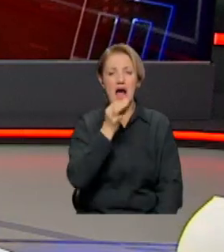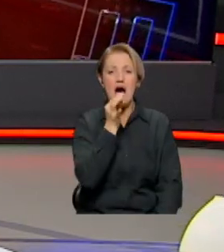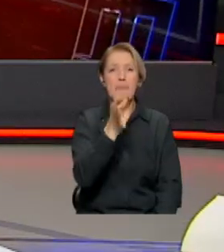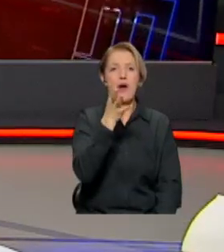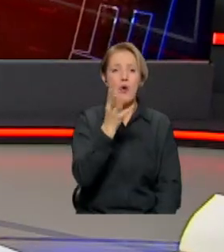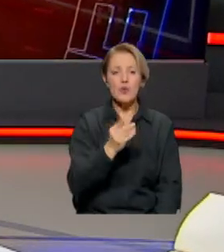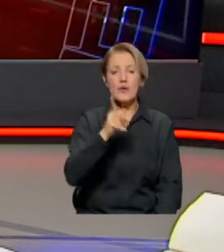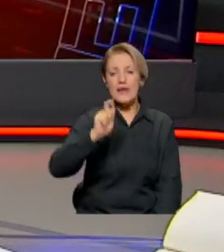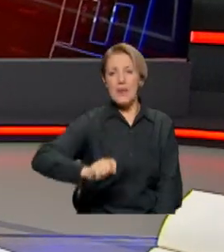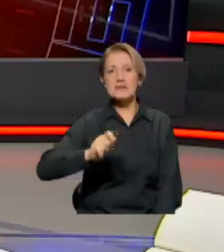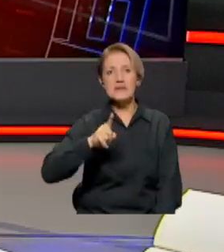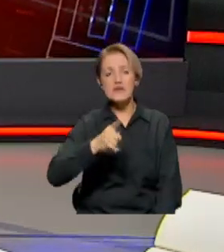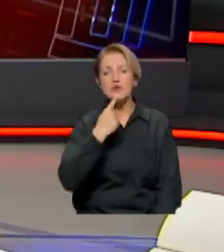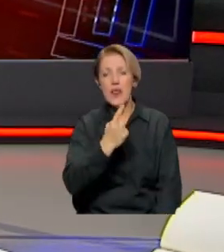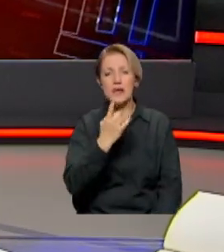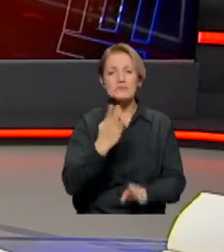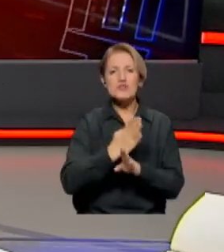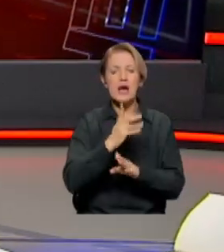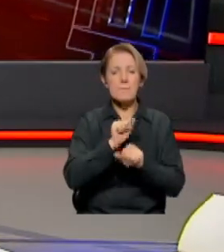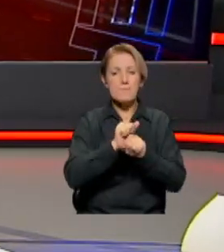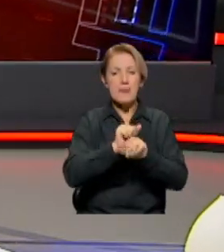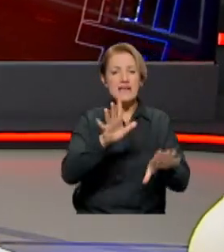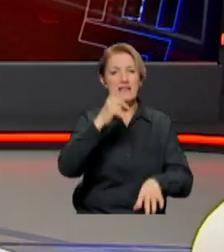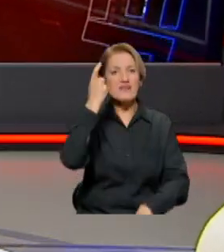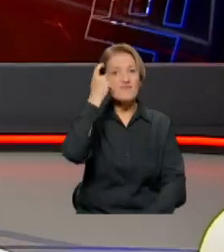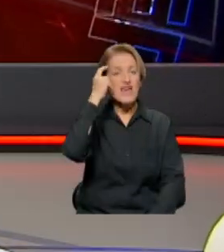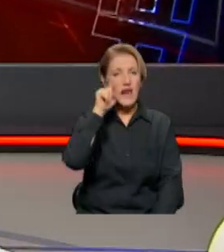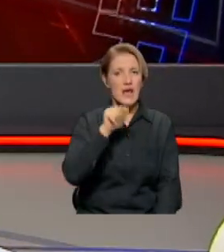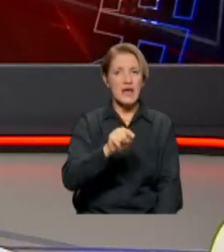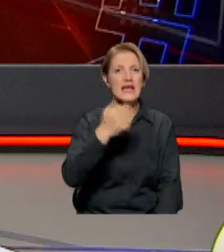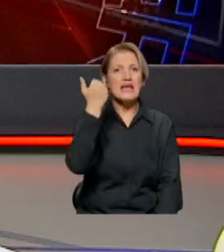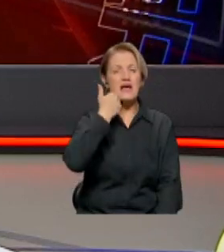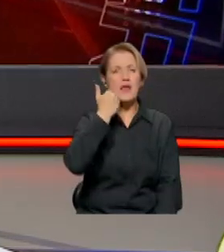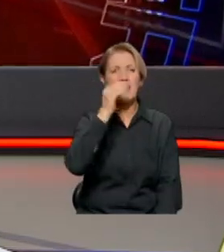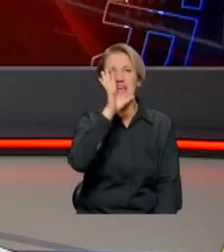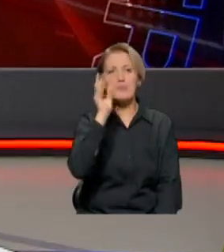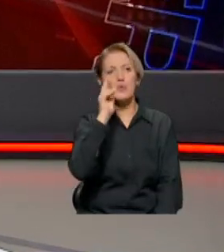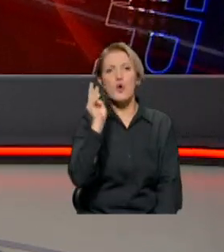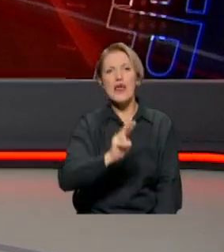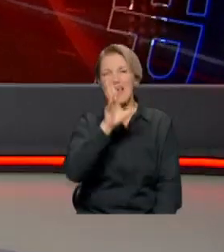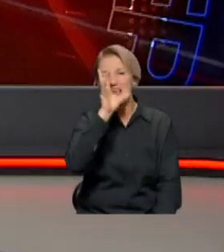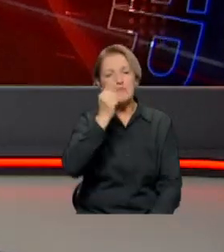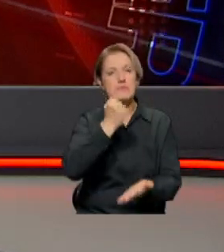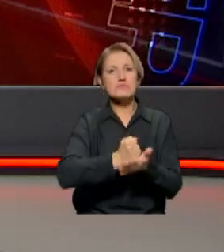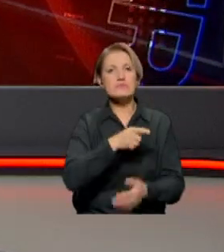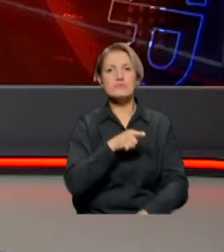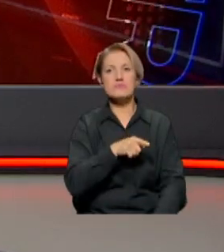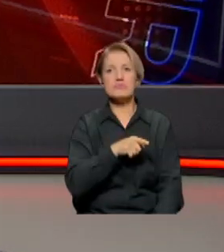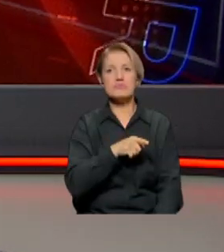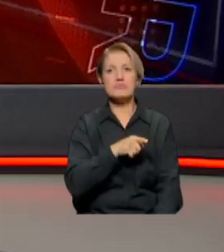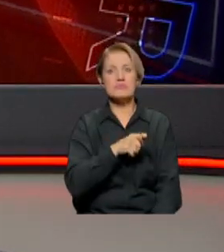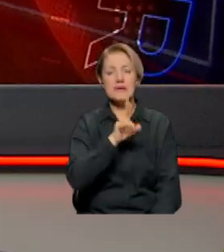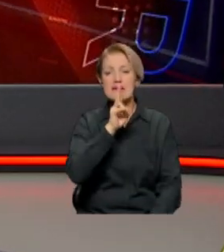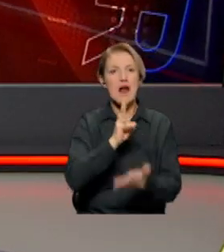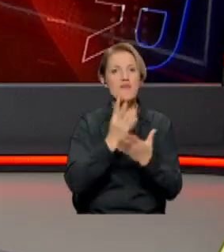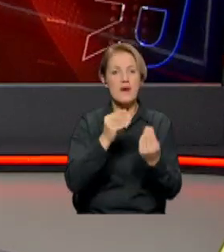olduğunu yaptığı şeyin veya söylediği şeyin paylaştığı fikrin bilginin yalan haber olduğunu kim görecek kim teyit edecek bu